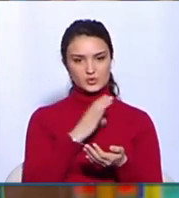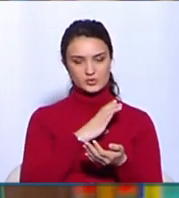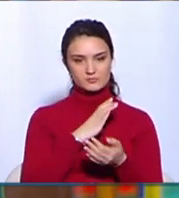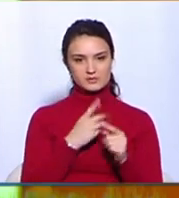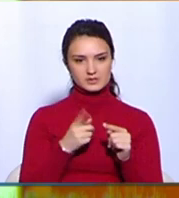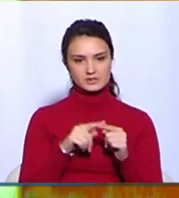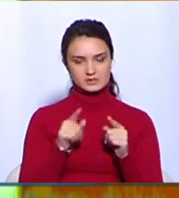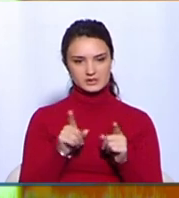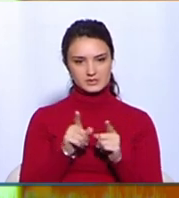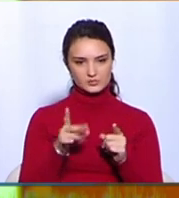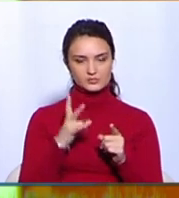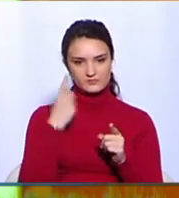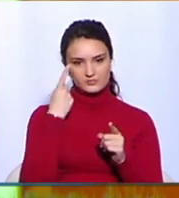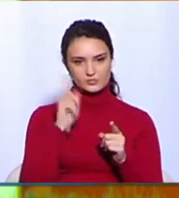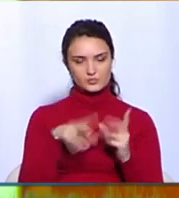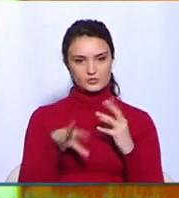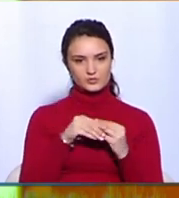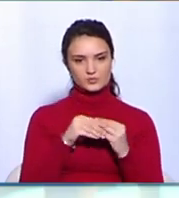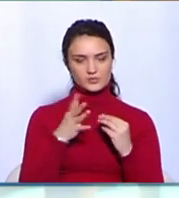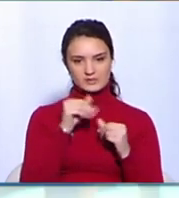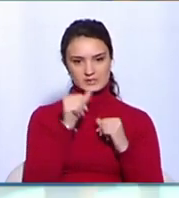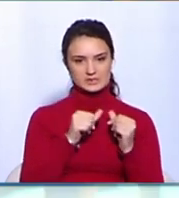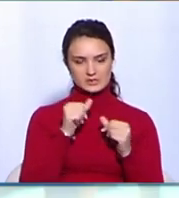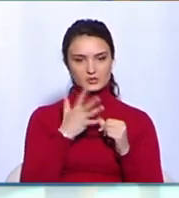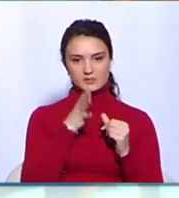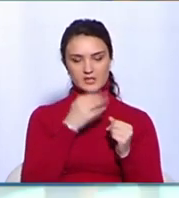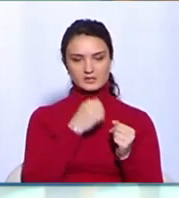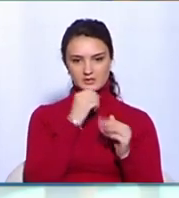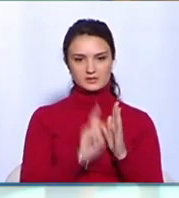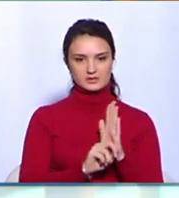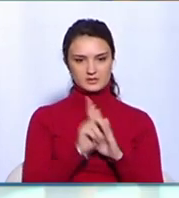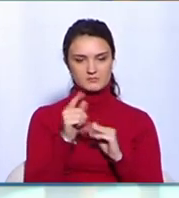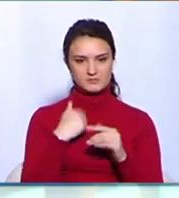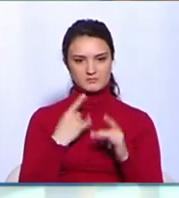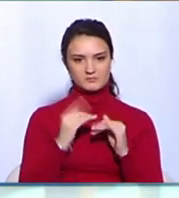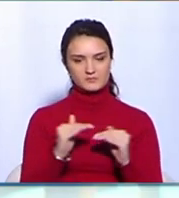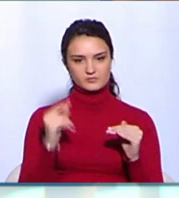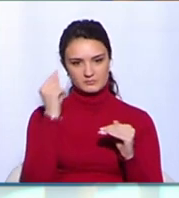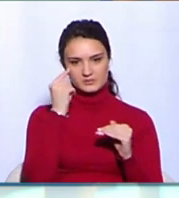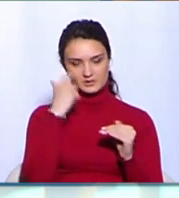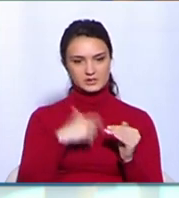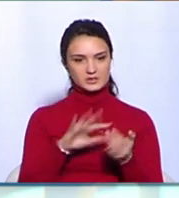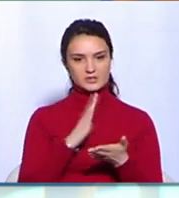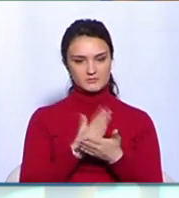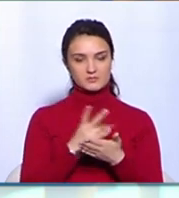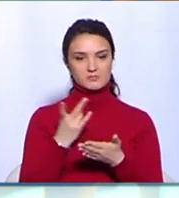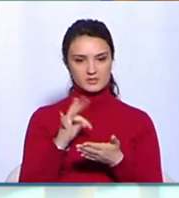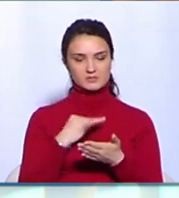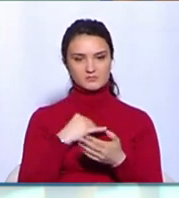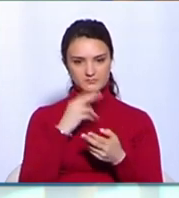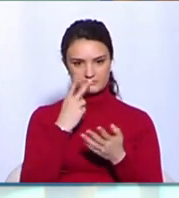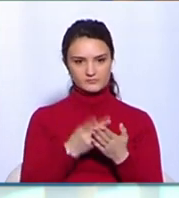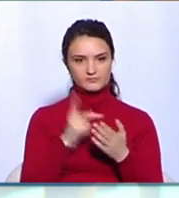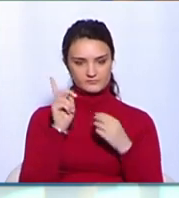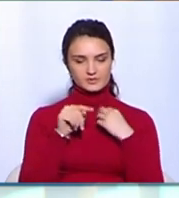ეს სიმპტომებია. ესე უნდა ვიცოდეთ რომელი წლის, რომელი ასაკიდან. მე ბავშვთა ფსიქიატრი არა ვარ, მაგრამ საკმაოდ ჩახედული